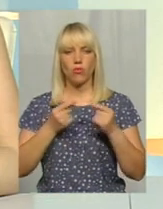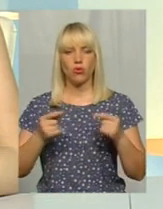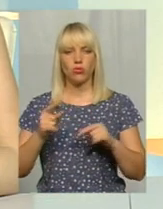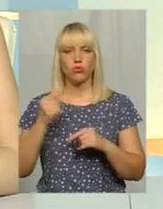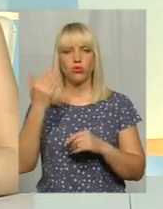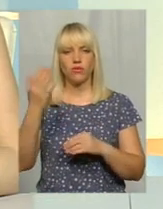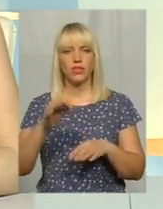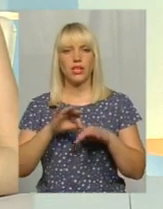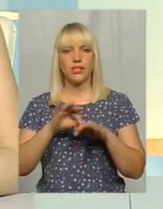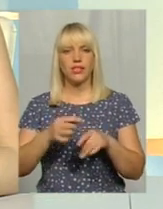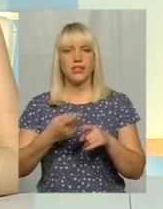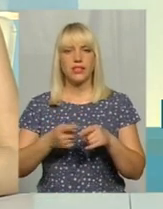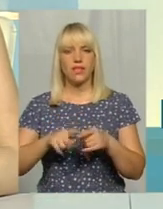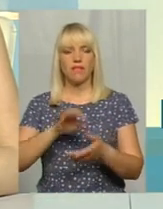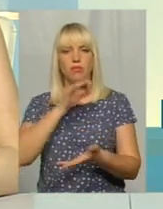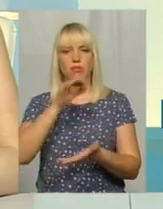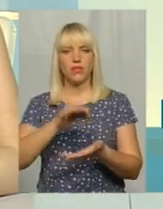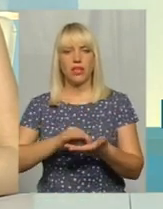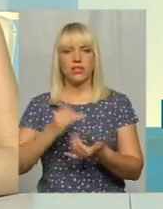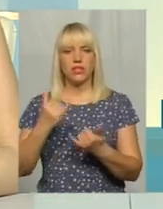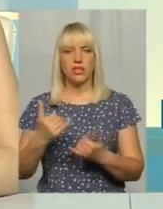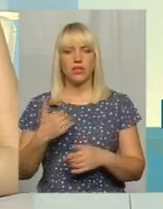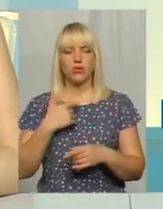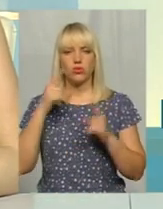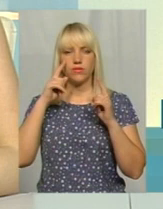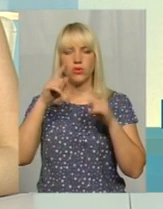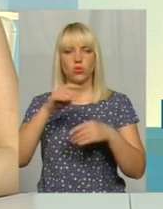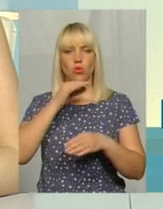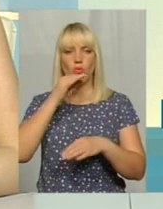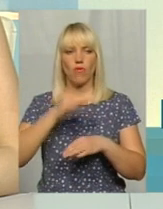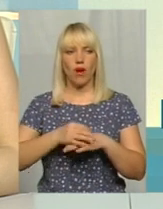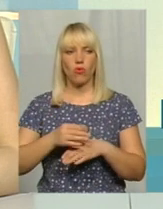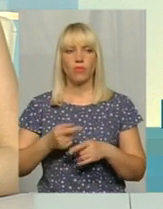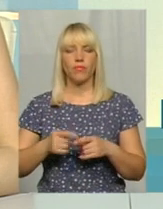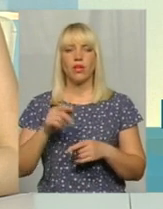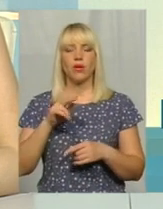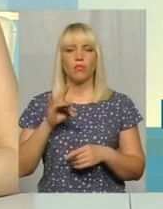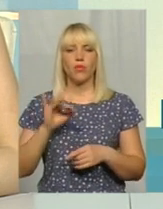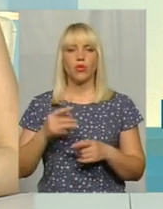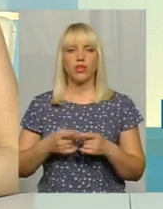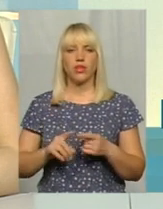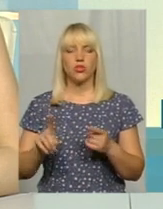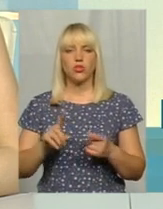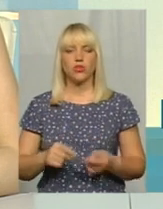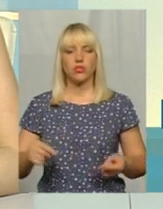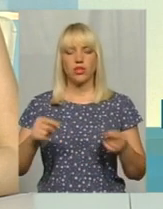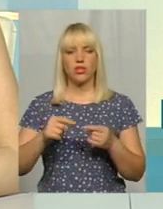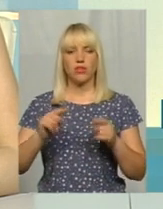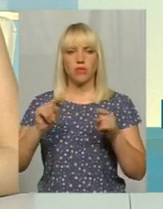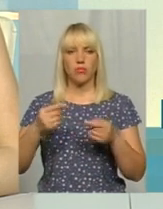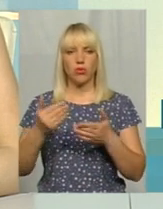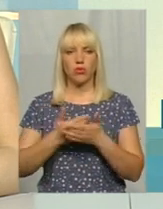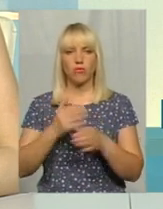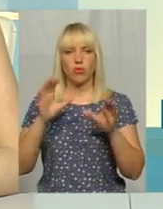за це відповідальність. Наразі я хочу ще звернути увагу, мабуть, наших операторів ринку про те, що згідно вимог нового закону